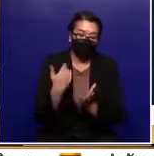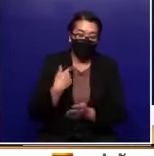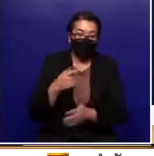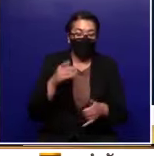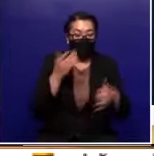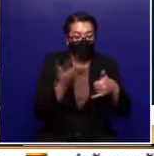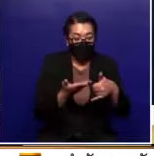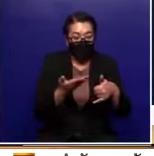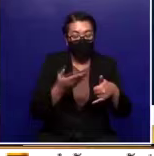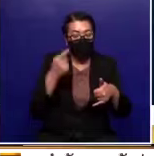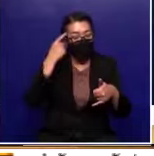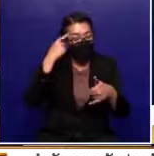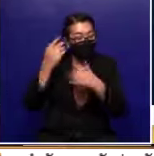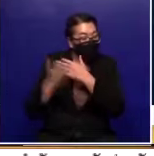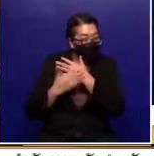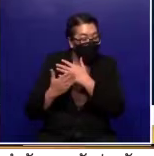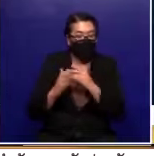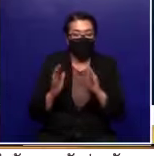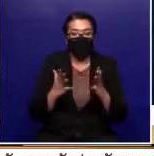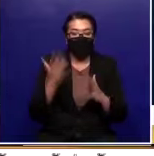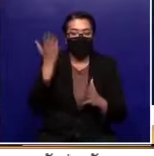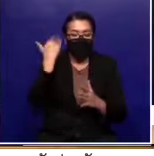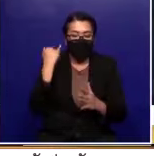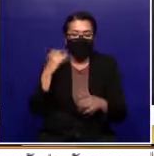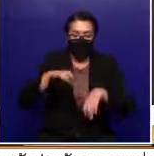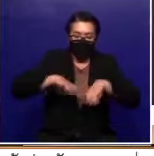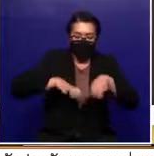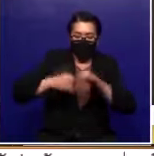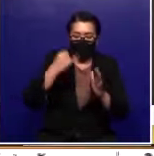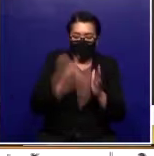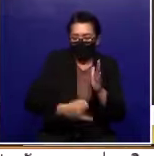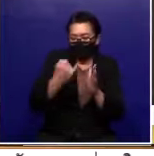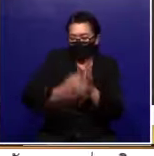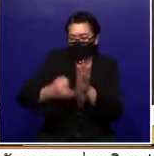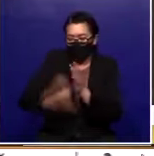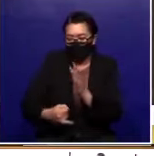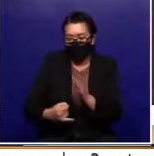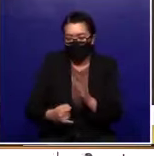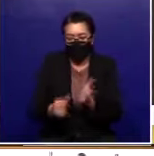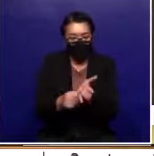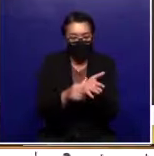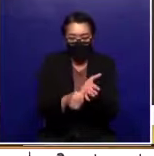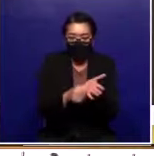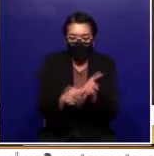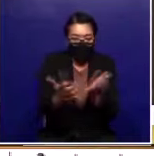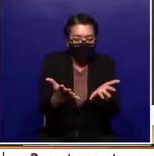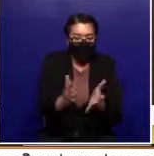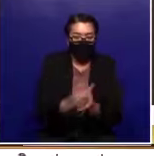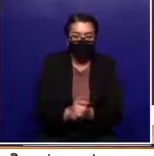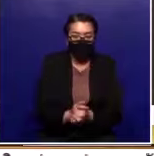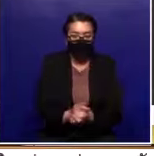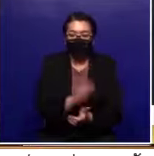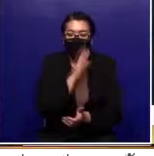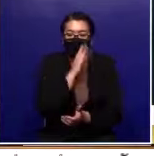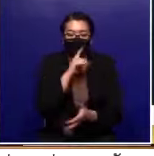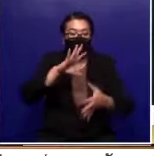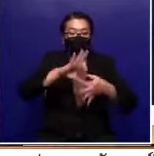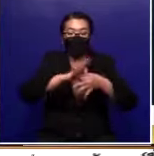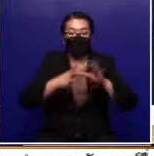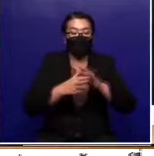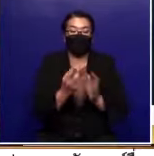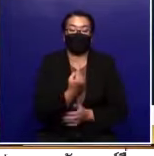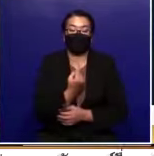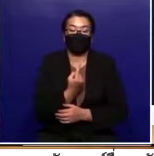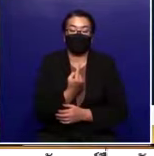ริหารที่ตนเคยบริหารผิดพลาดมาแก้ไขถ้าเป็นนักกีฬาเขาเรียกว่าเป็นนักกีฬาประเภทเดี่ยวอะเล่นหมากรุกเ